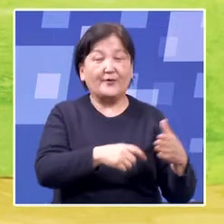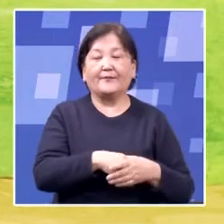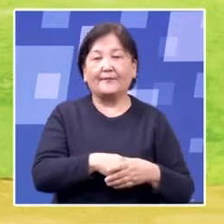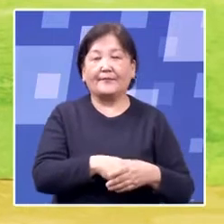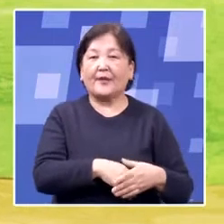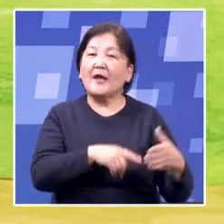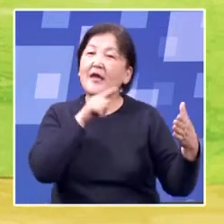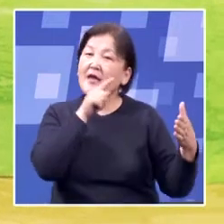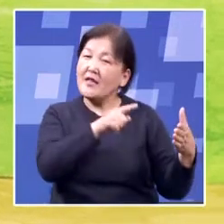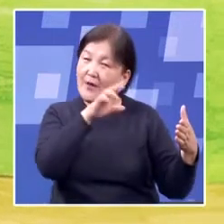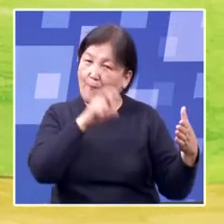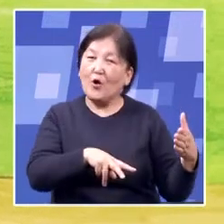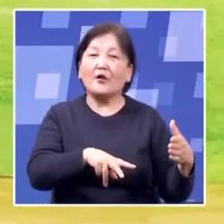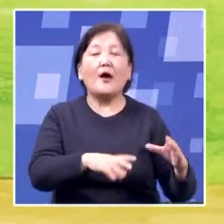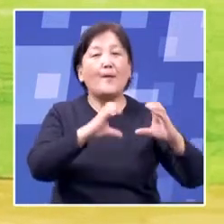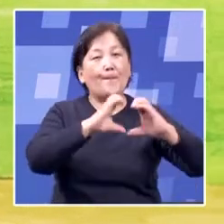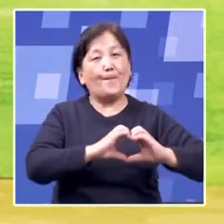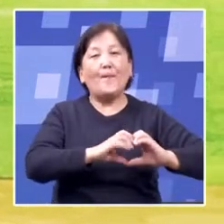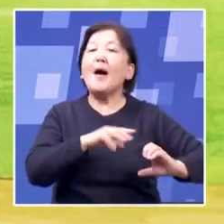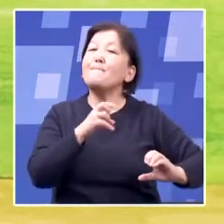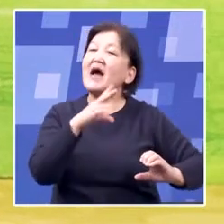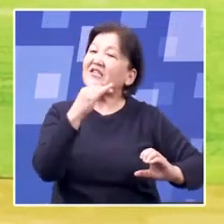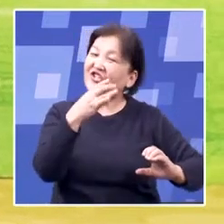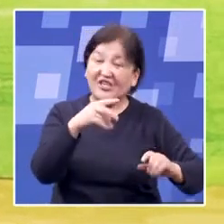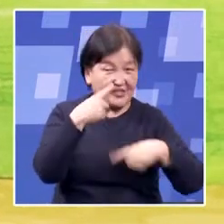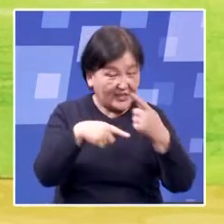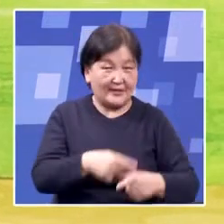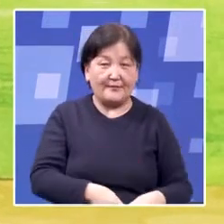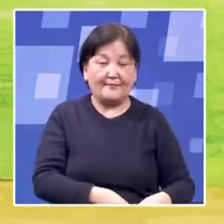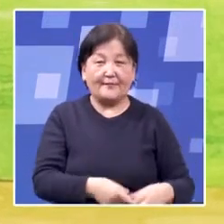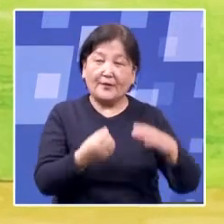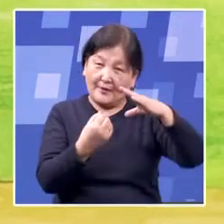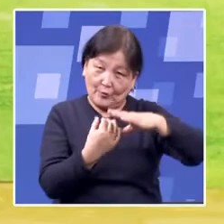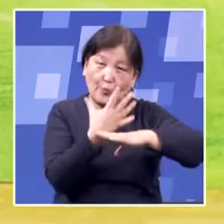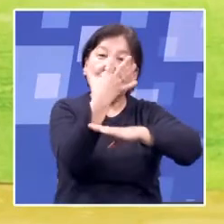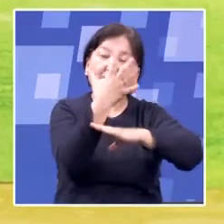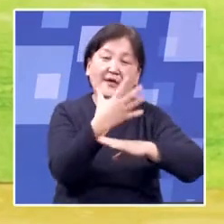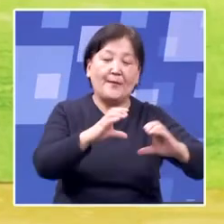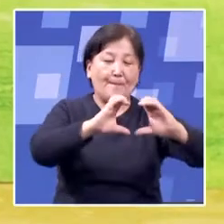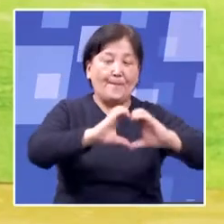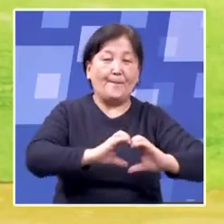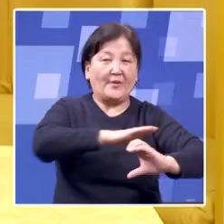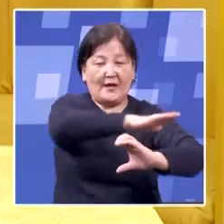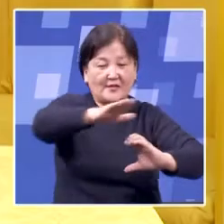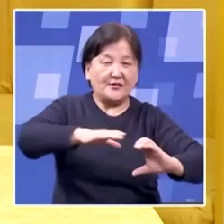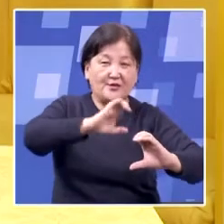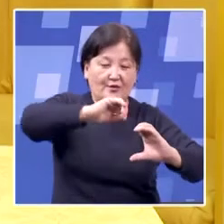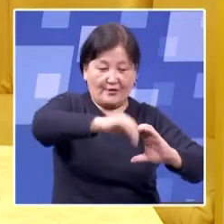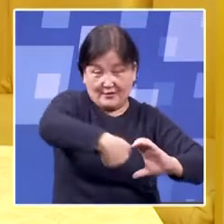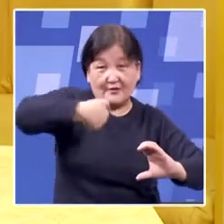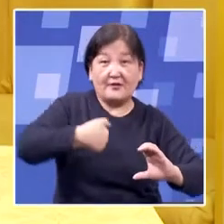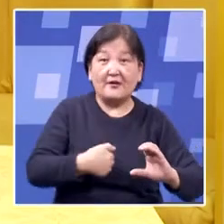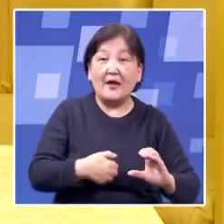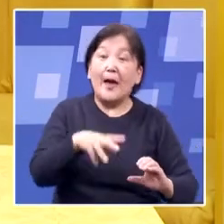байна. За, энэ бол манжин. Сайн байна хүүхдүүдээ? Бүтэн өгүүлбэрээр хариулахыг хичээгээрэй.